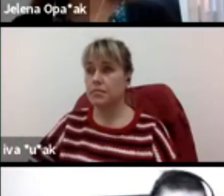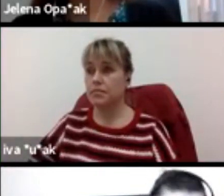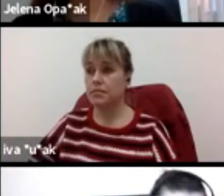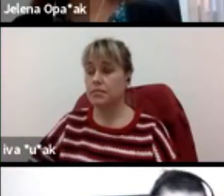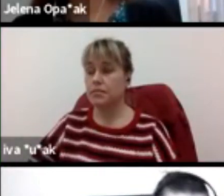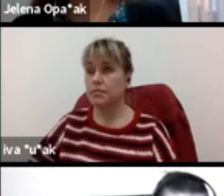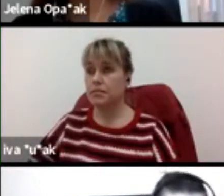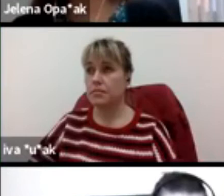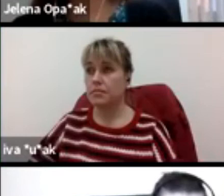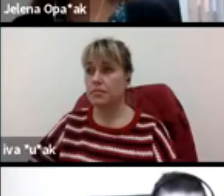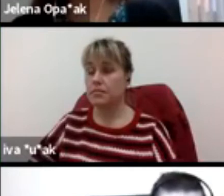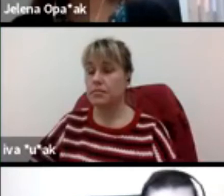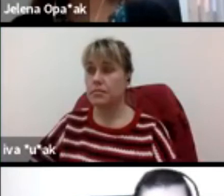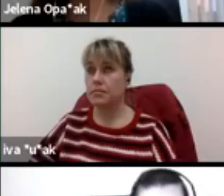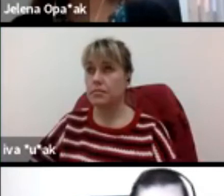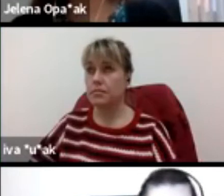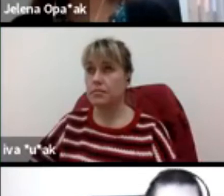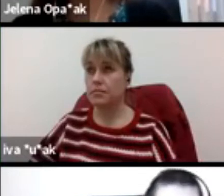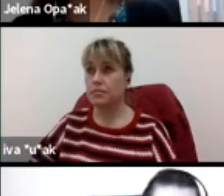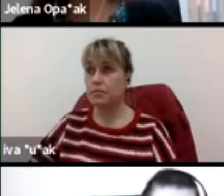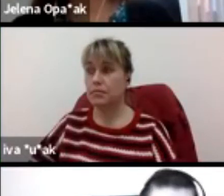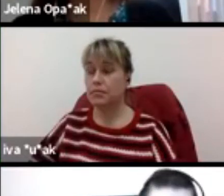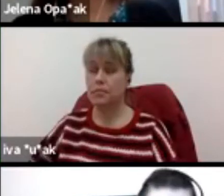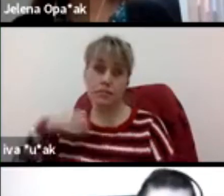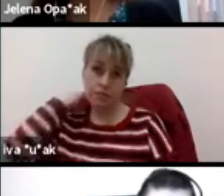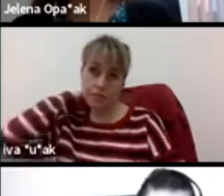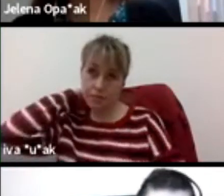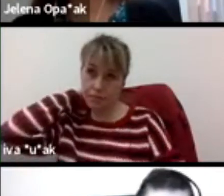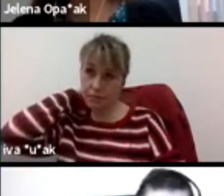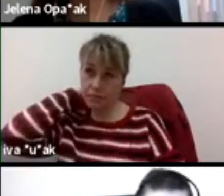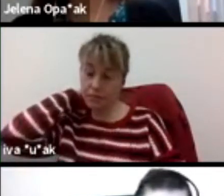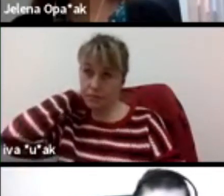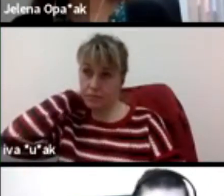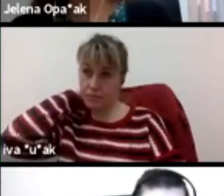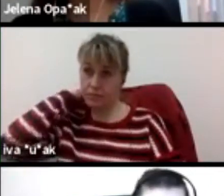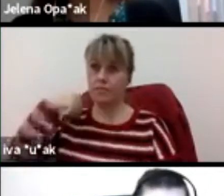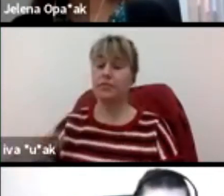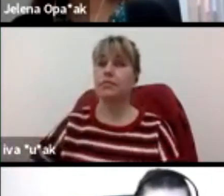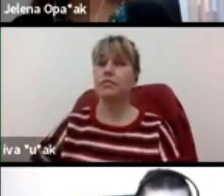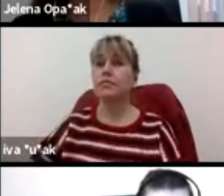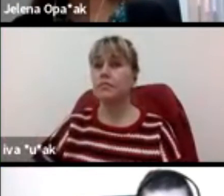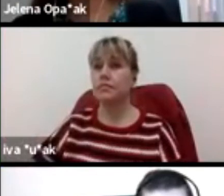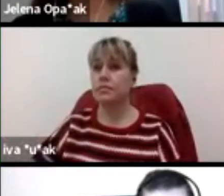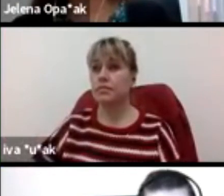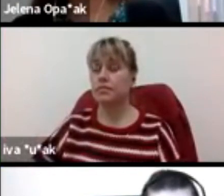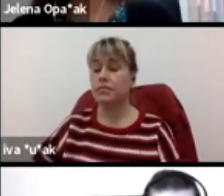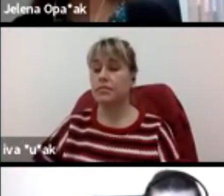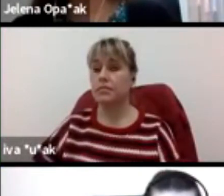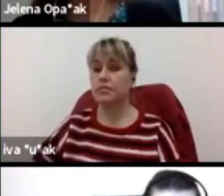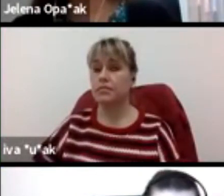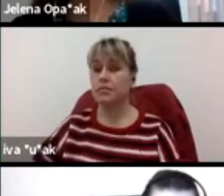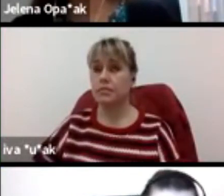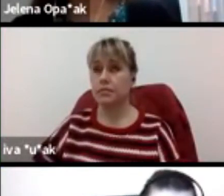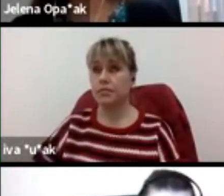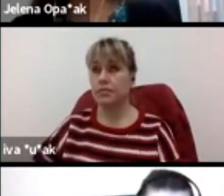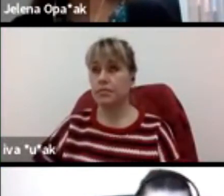dešava da osoba koja treba kontaktirati recimo doktora s opće prakse ne mogu nazvati